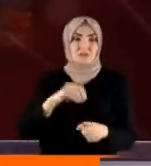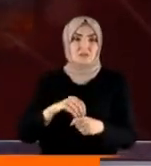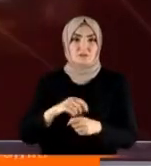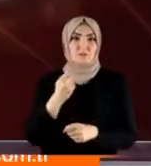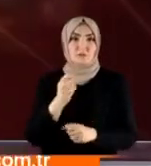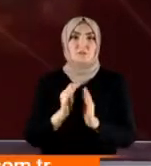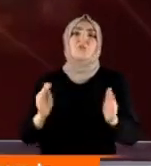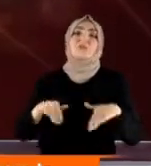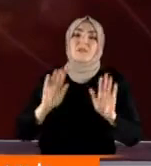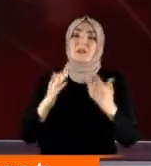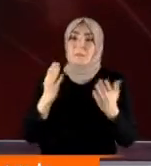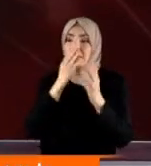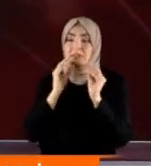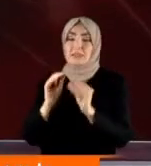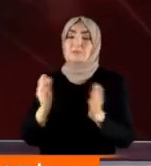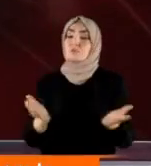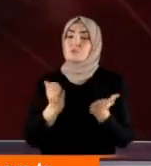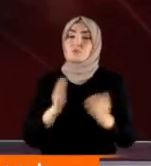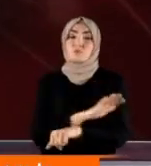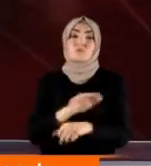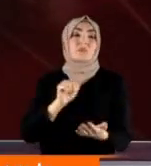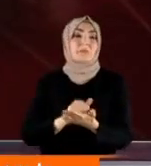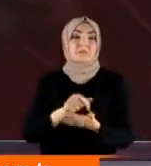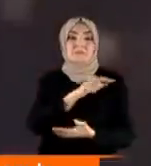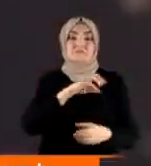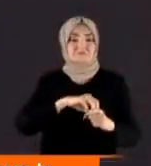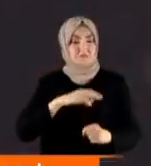büyük. Özellikle sosyal medyada.